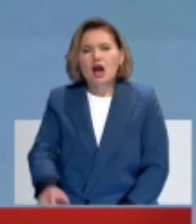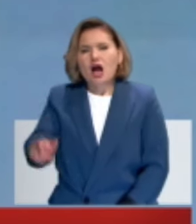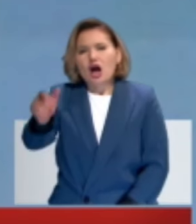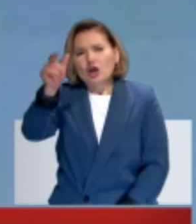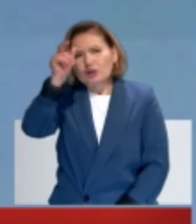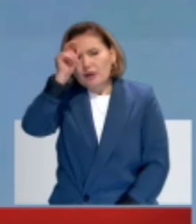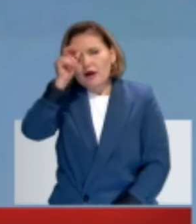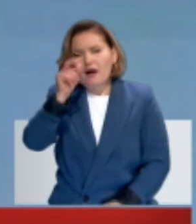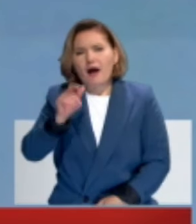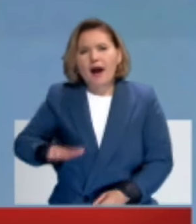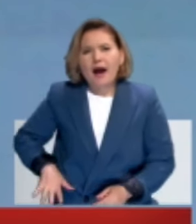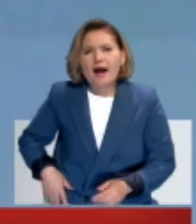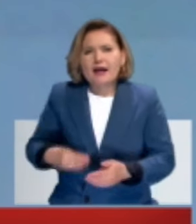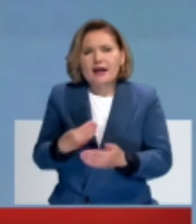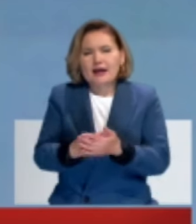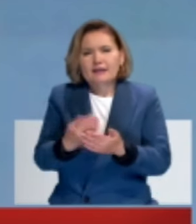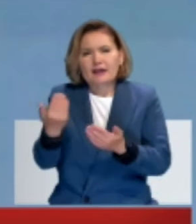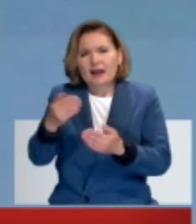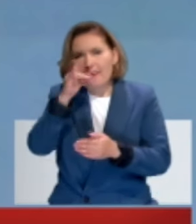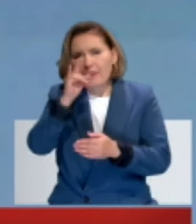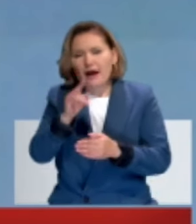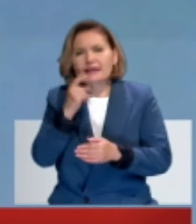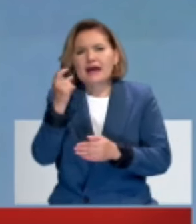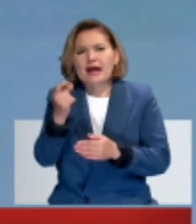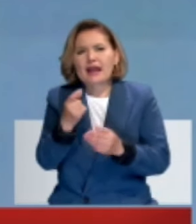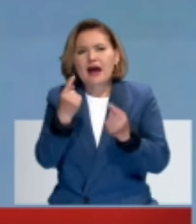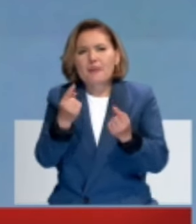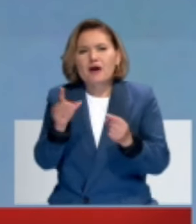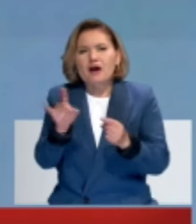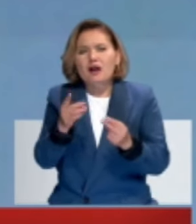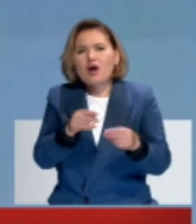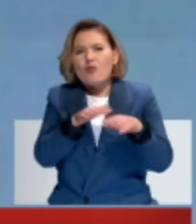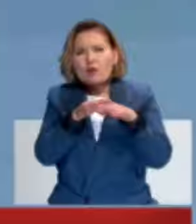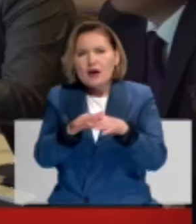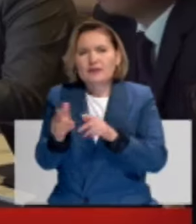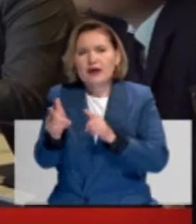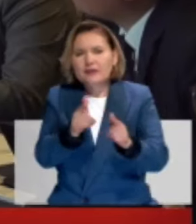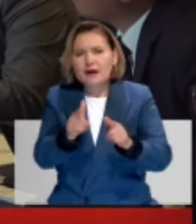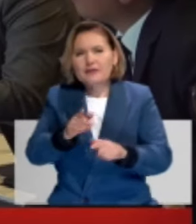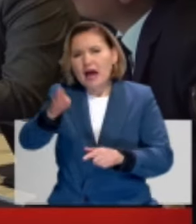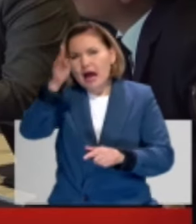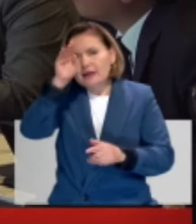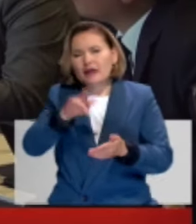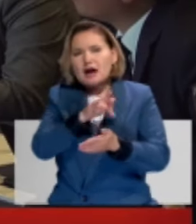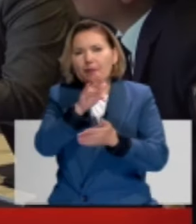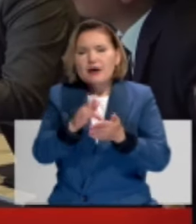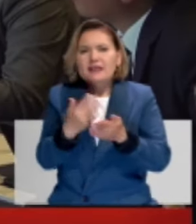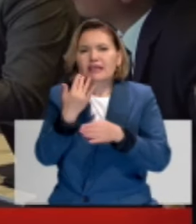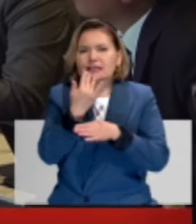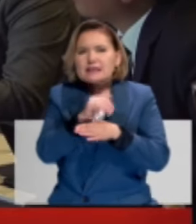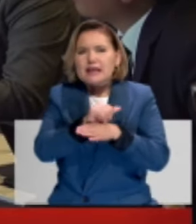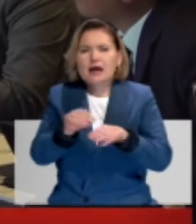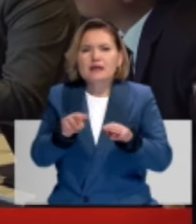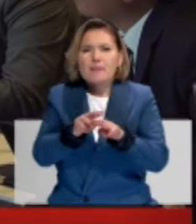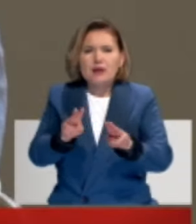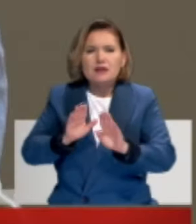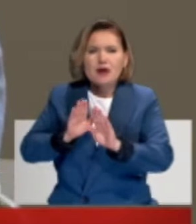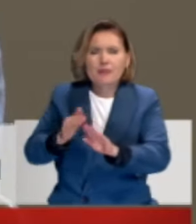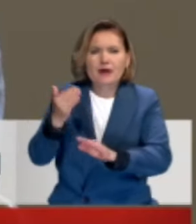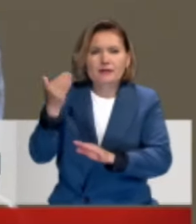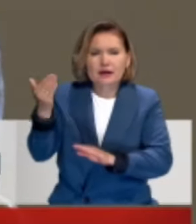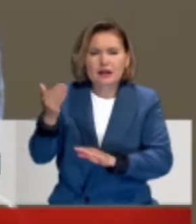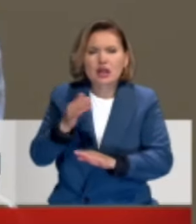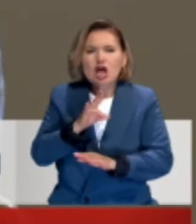Түркиялық инвесторлар Қазақстан экономикасына ірі көлемде қаржы құюға дайын. Стамбул қаласында сыртқы істер министрінің орынбасары